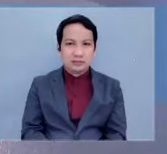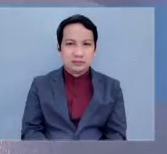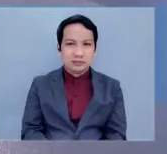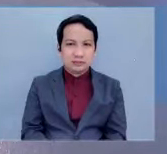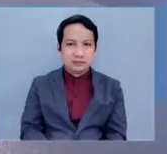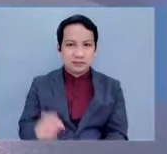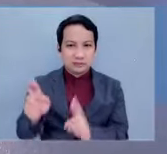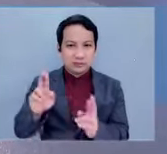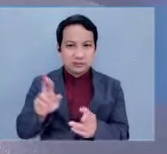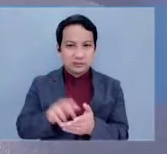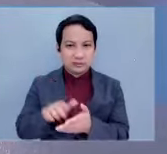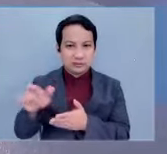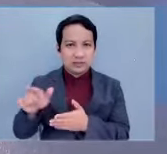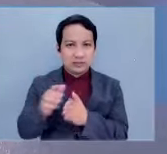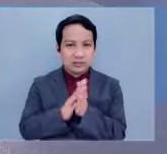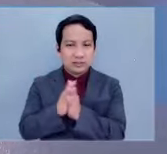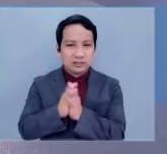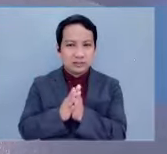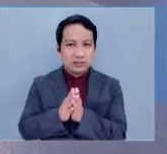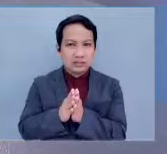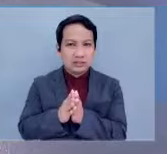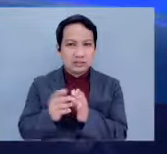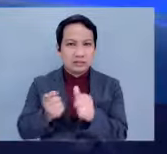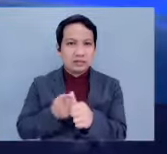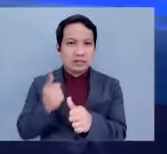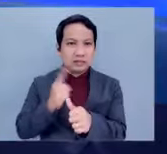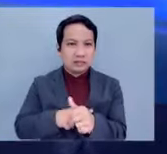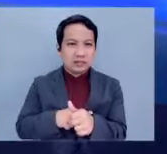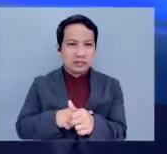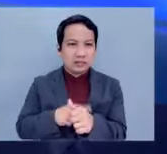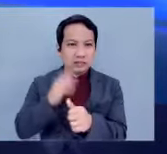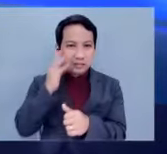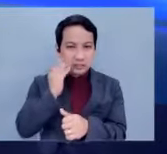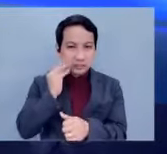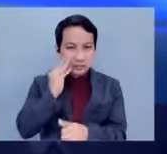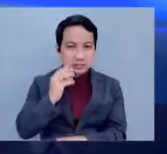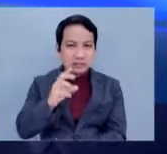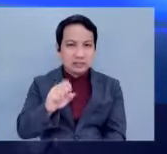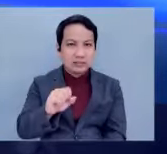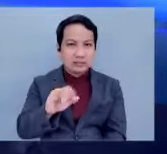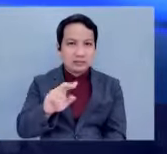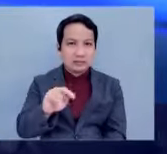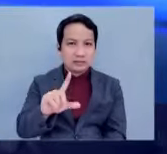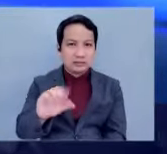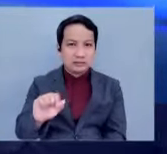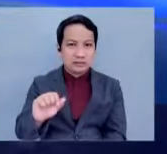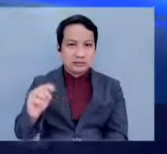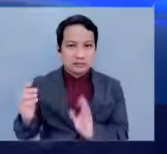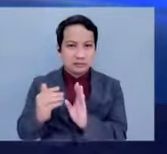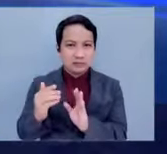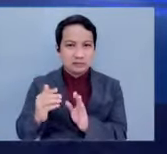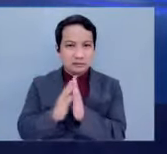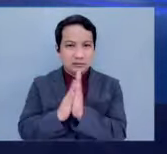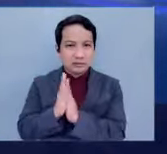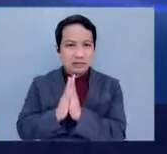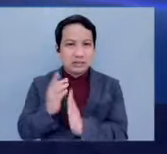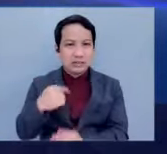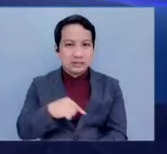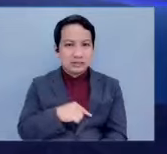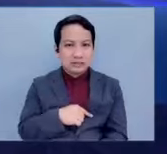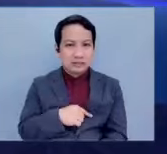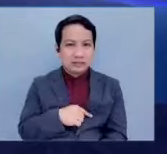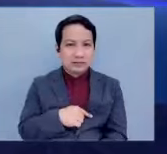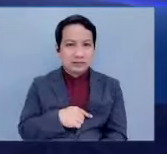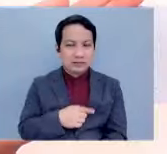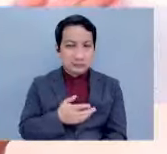Yes, kaya excited ako kasi it's gonna be my first time to experience it ng dyan talaga sa harap ko. So, very exciting po. Ang masasabi ko is